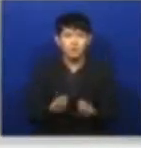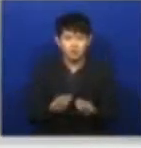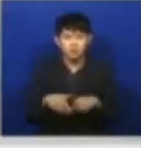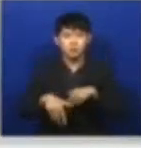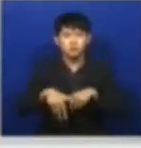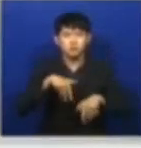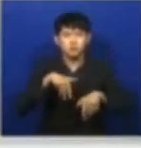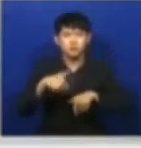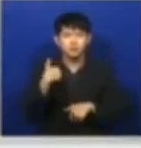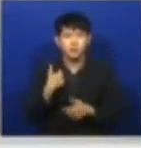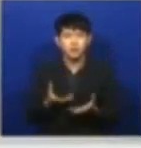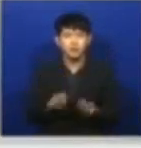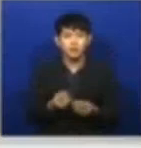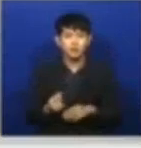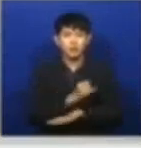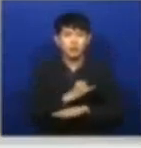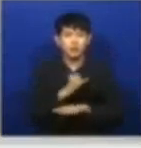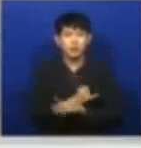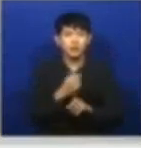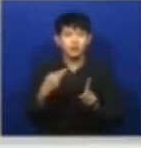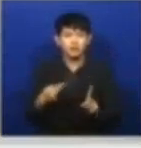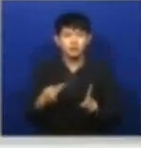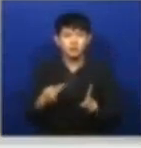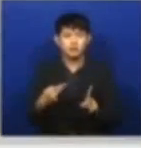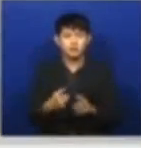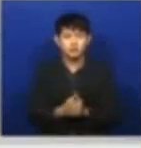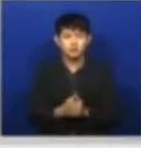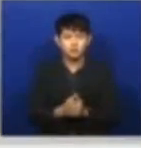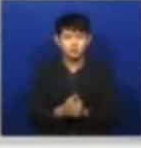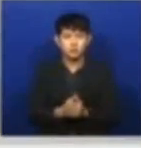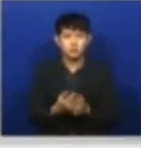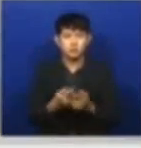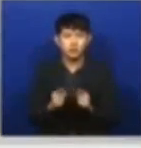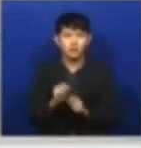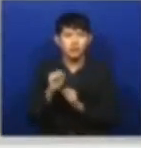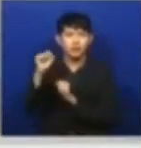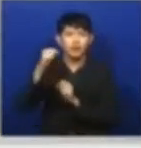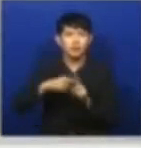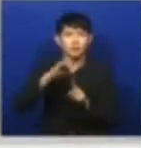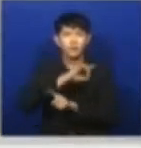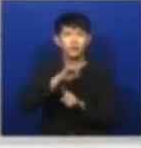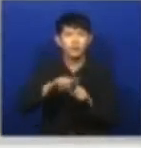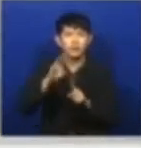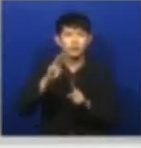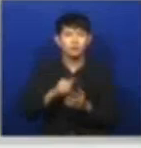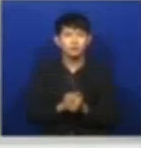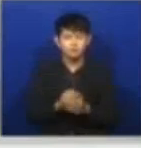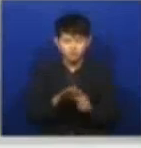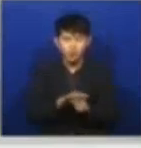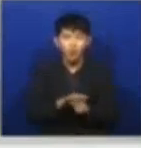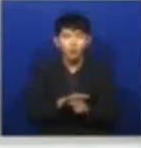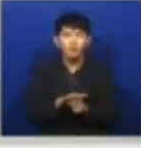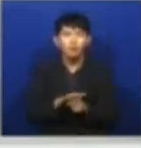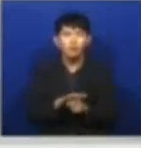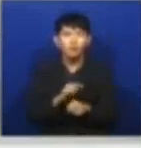มีหมื่นไร ่มันไกลไปแต่หมื่นไร่ครับขอจิตคร ับ ประกาศเมื่อวันที่6สิงหาคม ขอจิตครับพอสมควรแก่เวลาแล้วครับก็ที่จริงพ